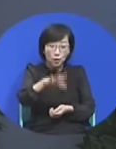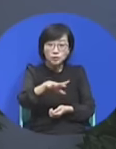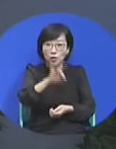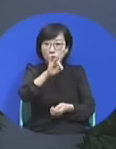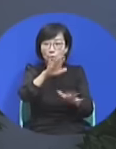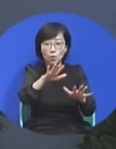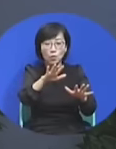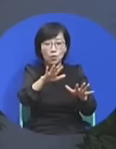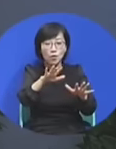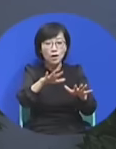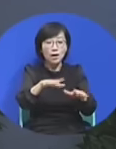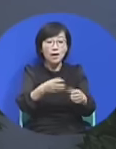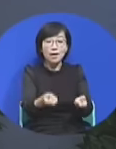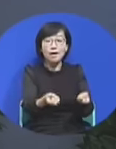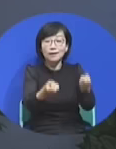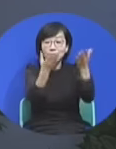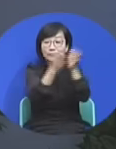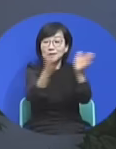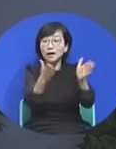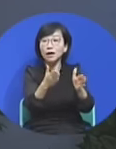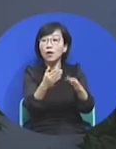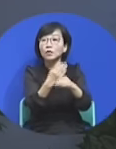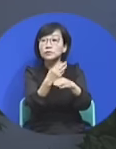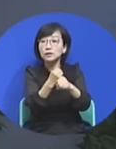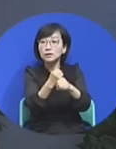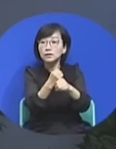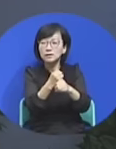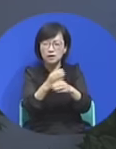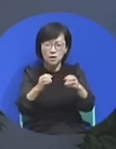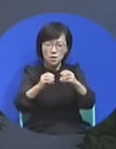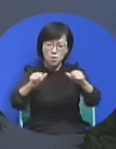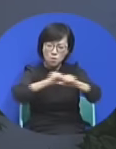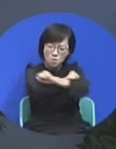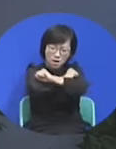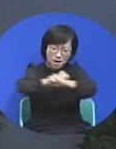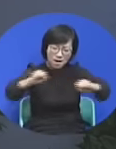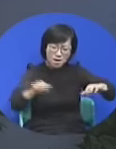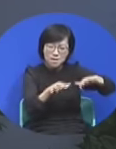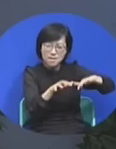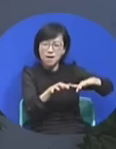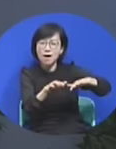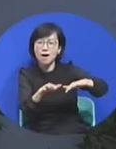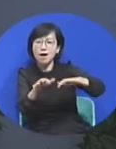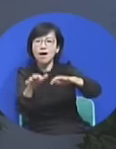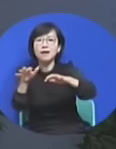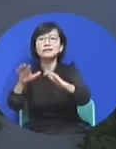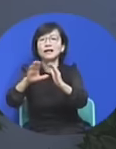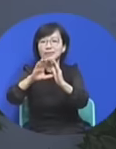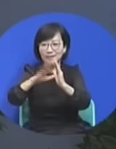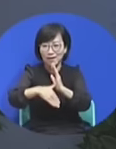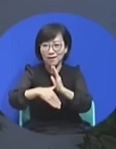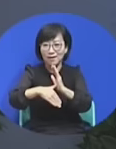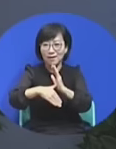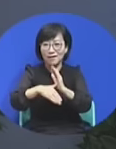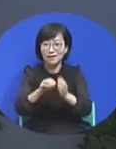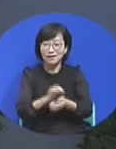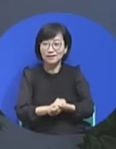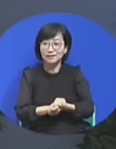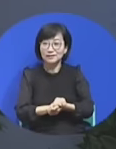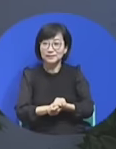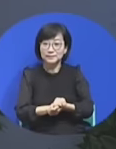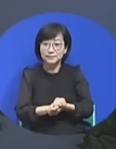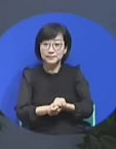all began in the wilderness. 뭘 말합니까? What does this mean? 사단이 내린 뿌리를 완전히